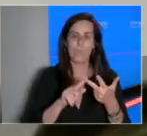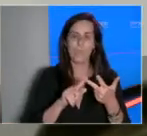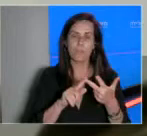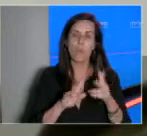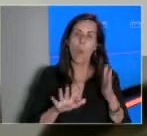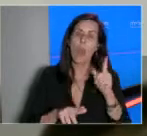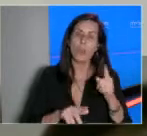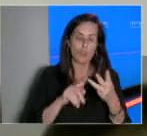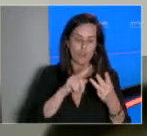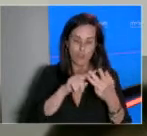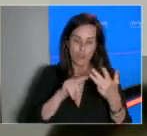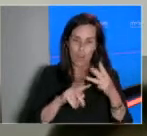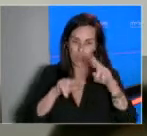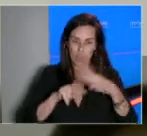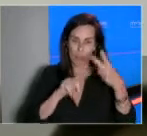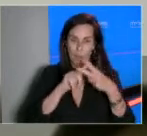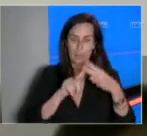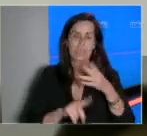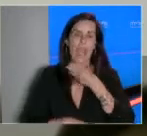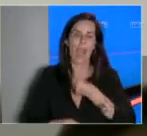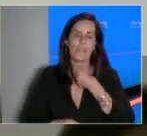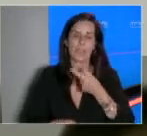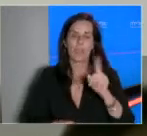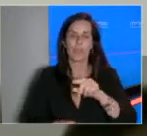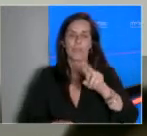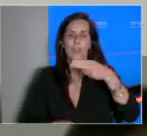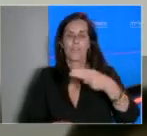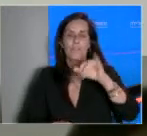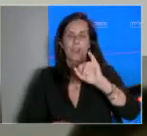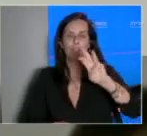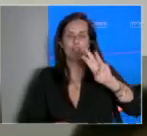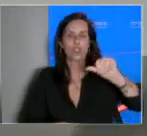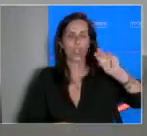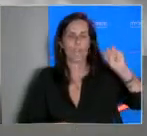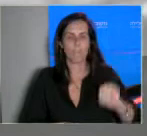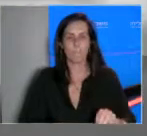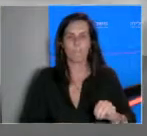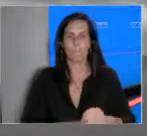וניתן להניח שהשניים הנוספים הם אברה מנגיסטו והישאם שעבן סייד.